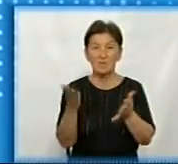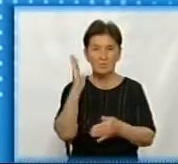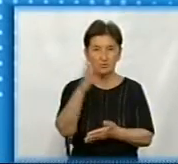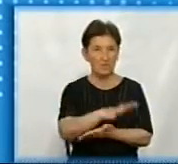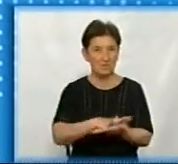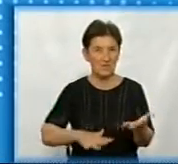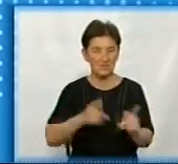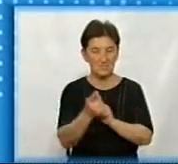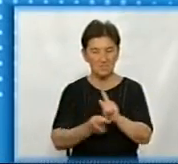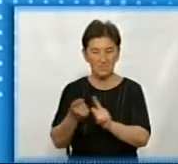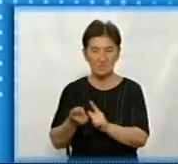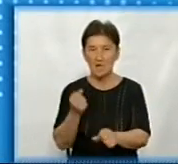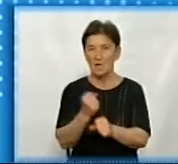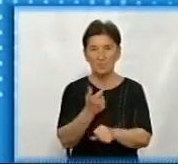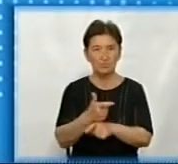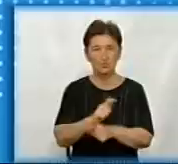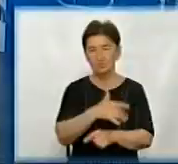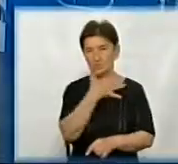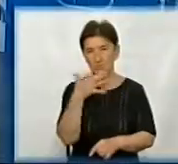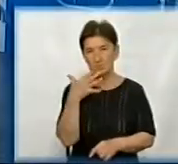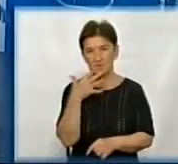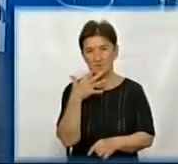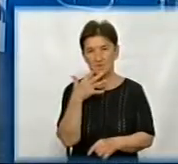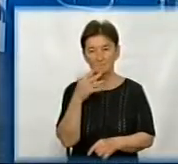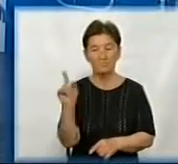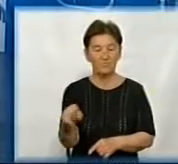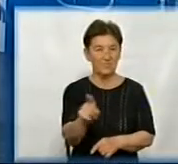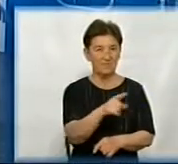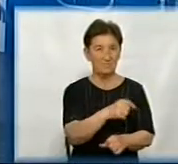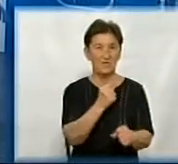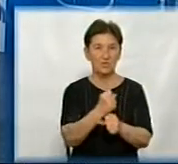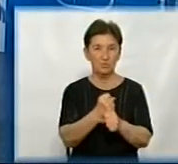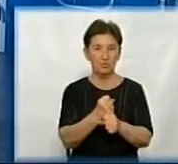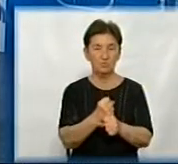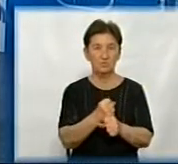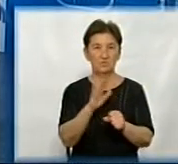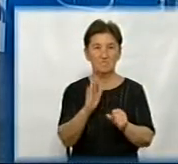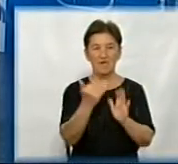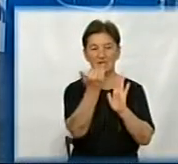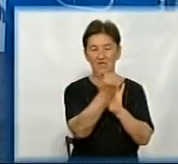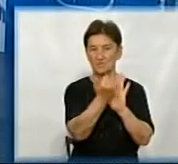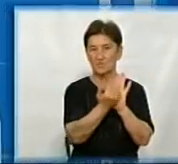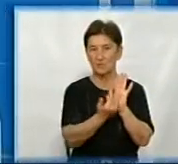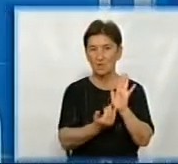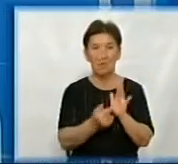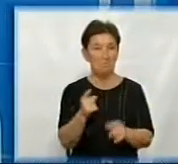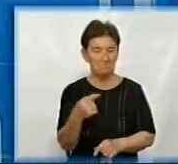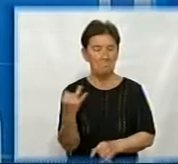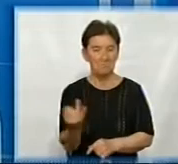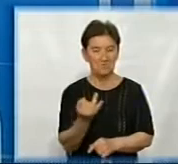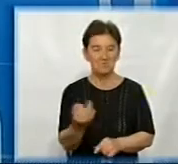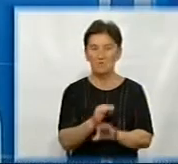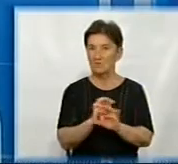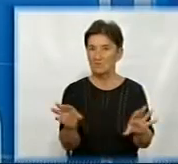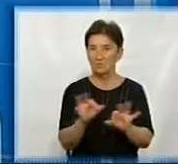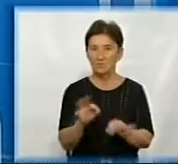але роботи зараз дуже багато. Скажімо так, вони працюють в тестовому режимі. Так. Я вам дякую. Слухайте, цікава інформація на